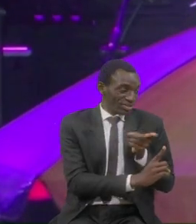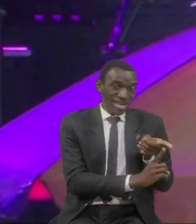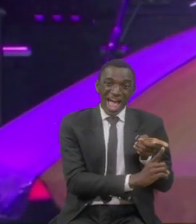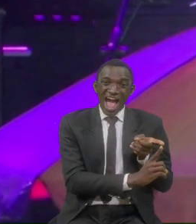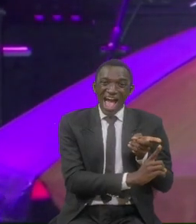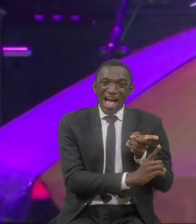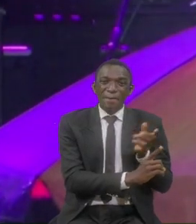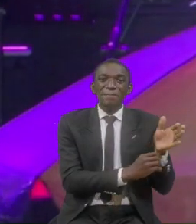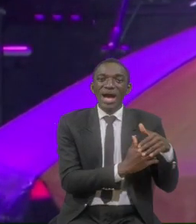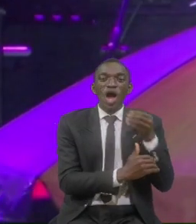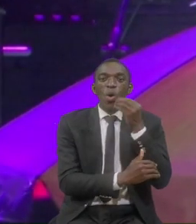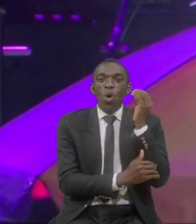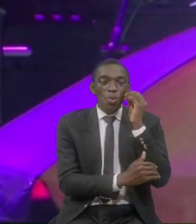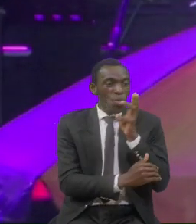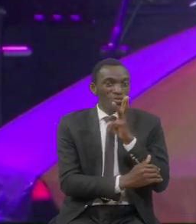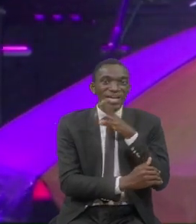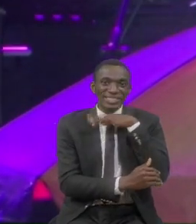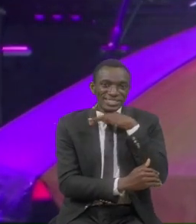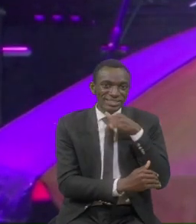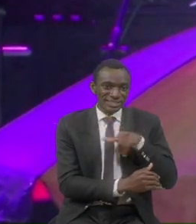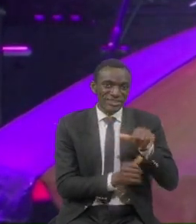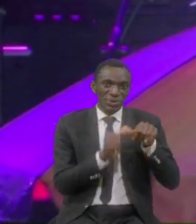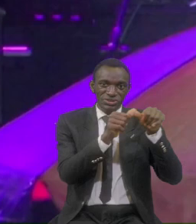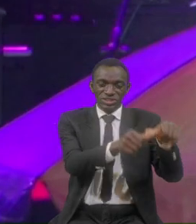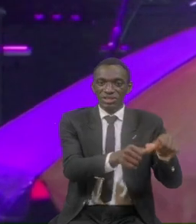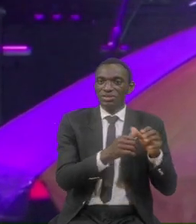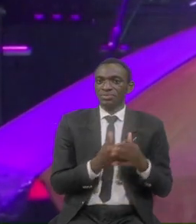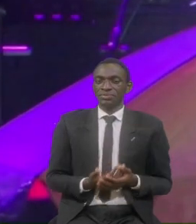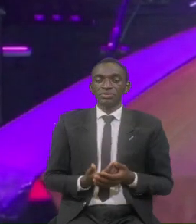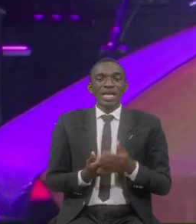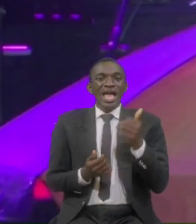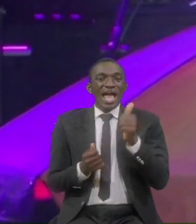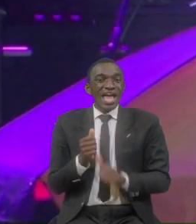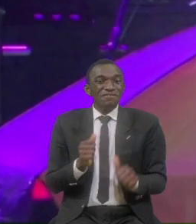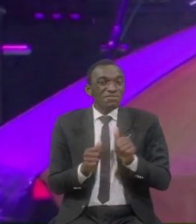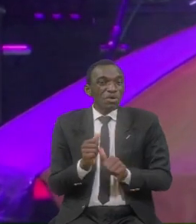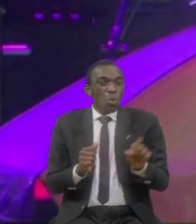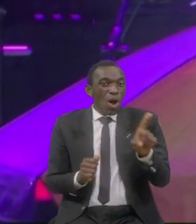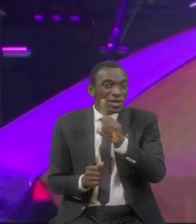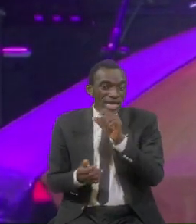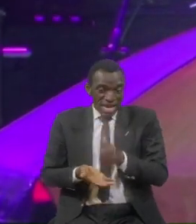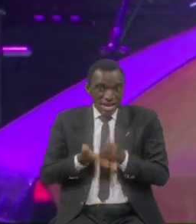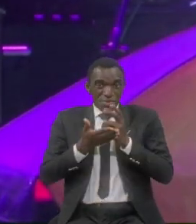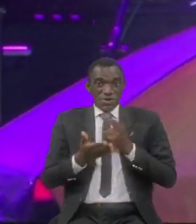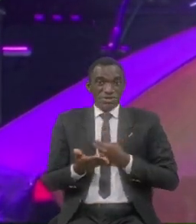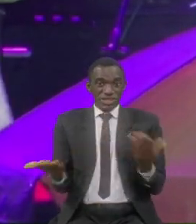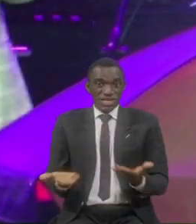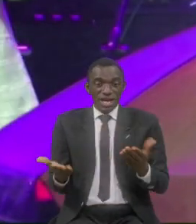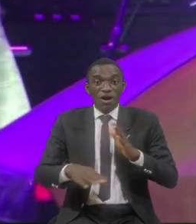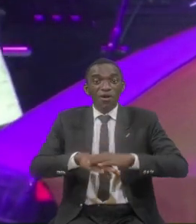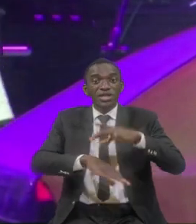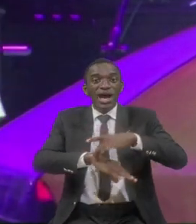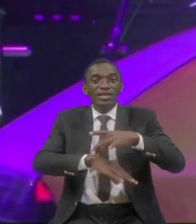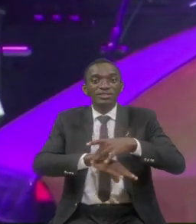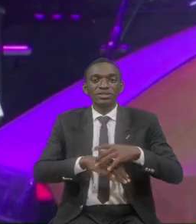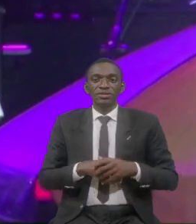imong nainuman nga hugaw. Everyone that tries to help us on earth. Ang tanang tao nga gusto tinya tabangan dinhi sa